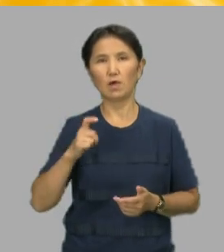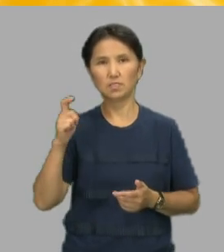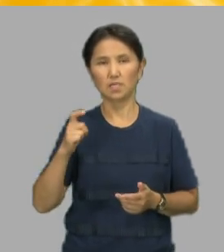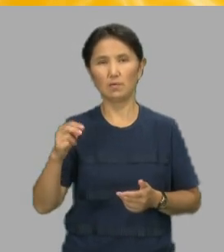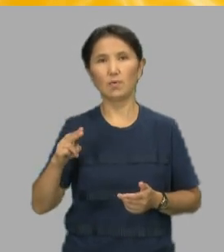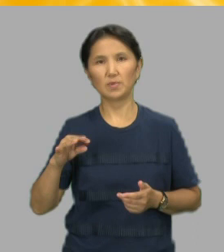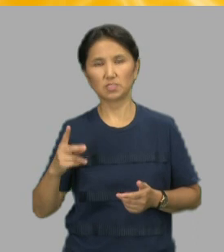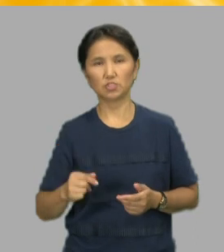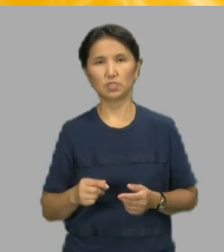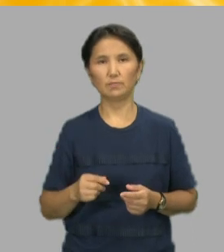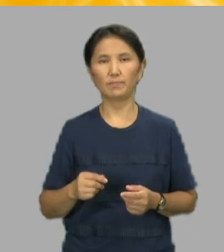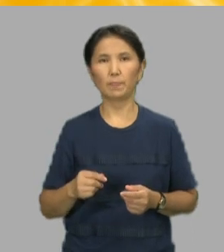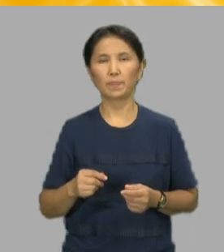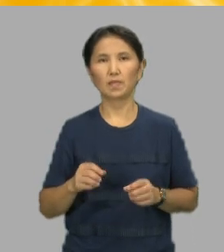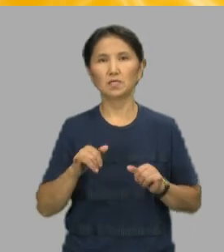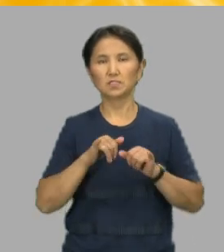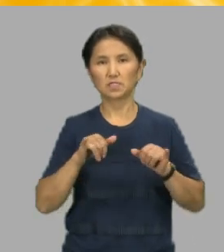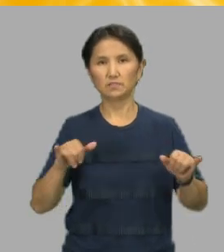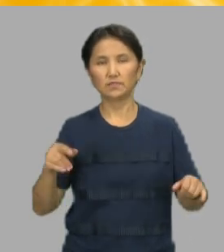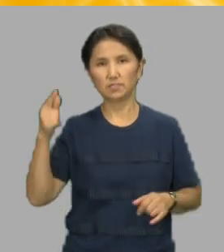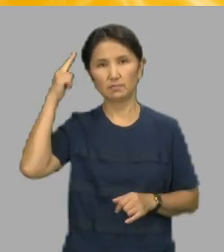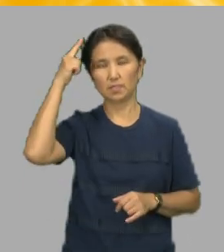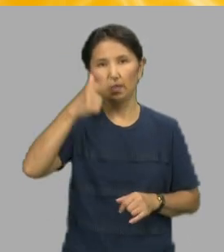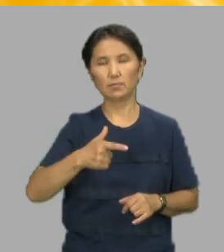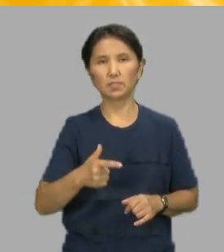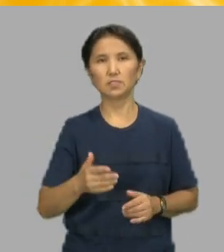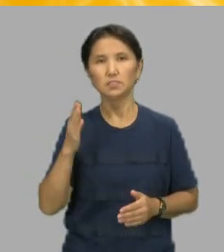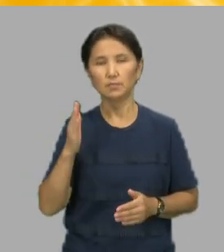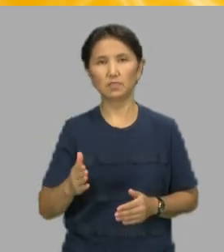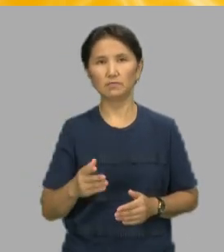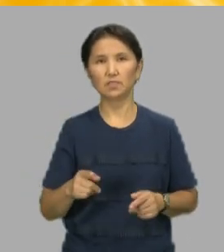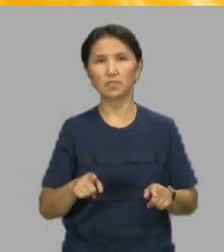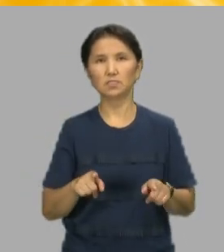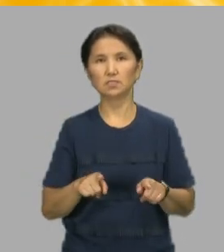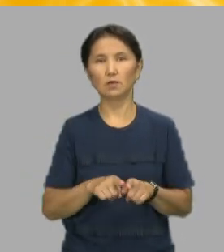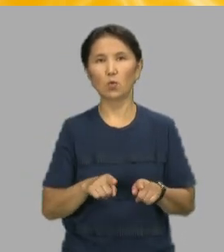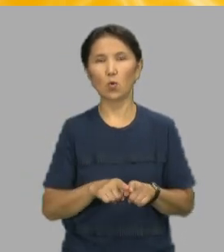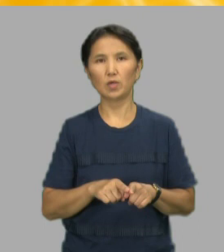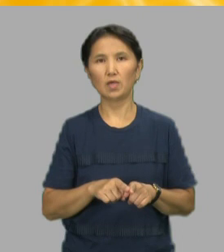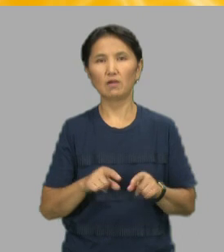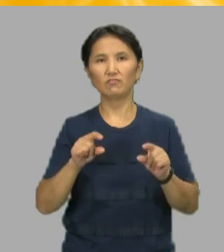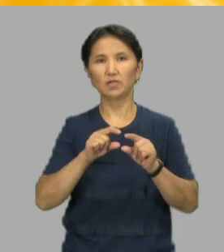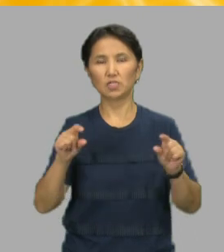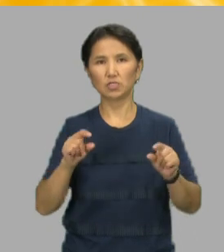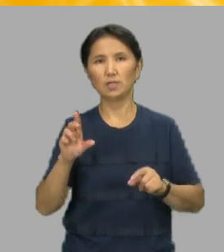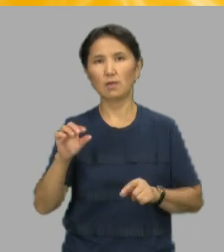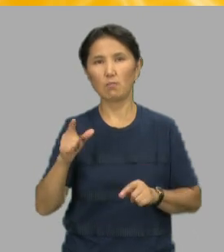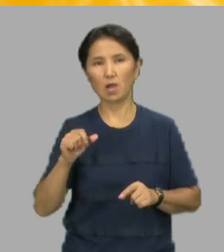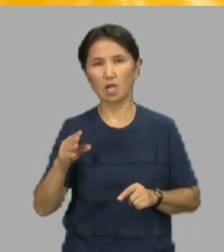С развитием грамотности появилось такое выражение – багаж